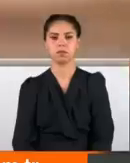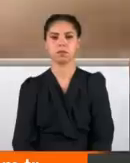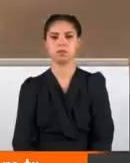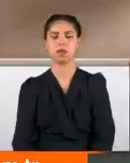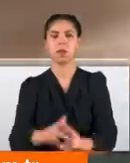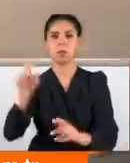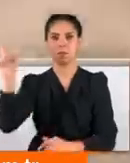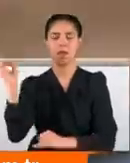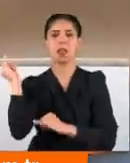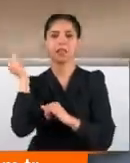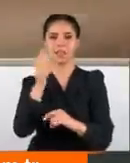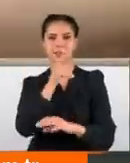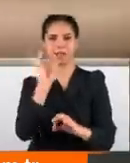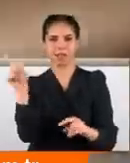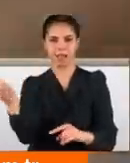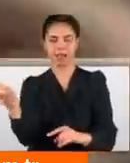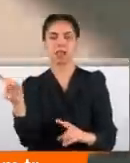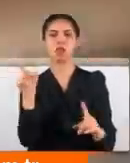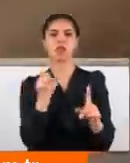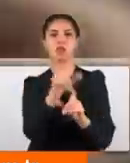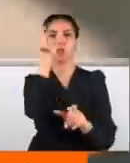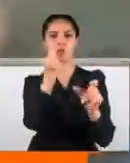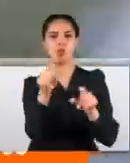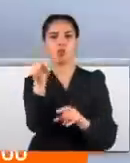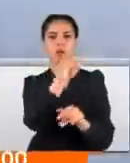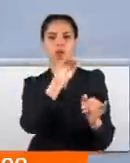Akşener tepkiye sessiz kalınca devreye korumalar girdi.